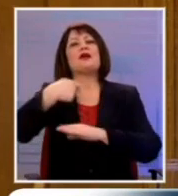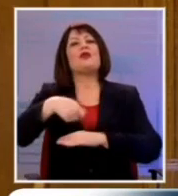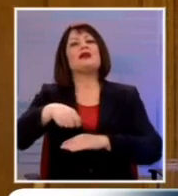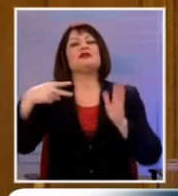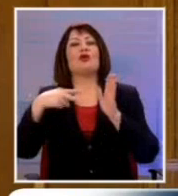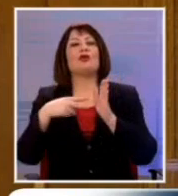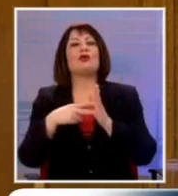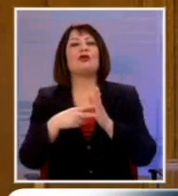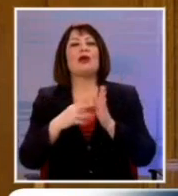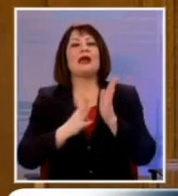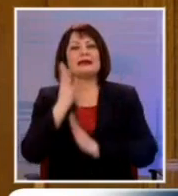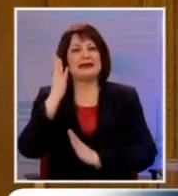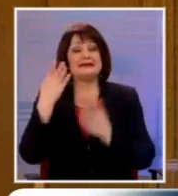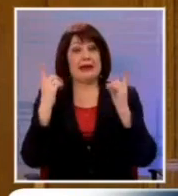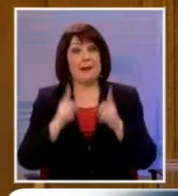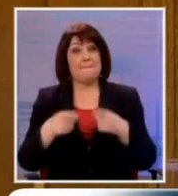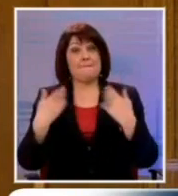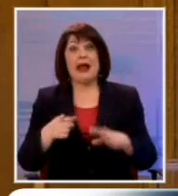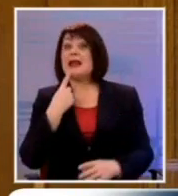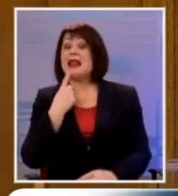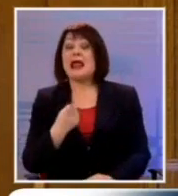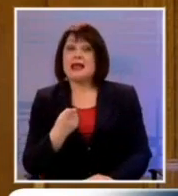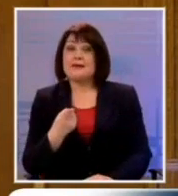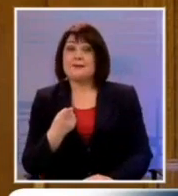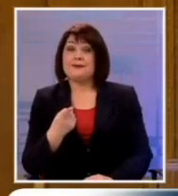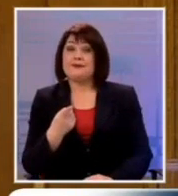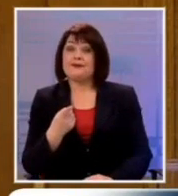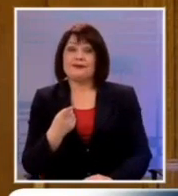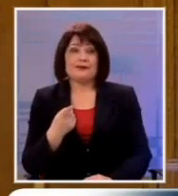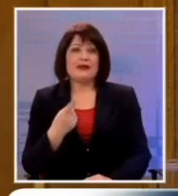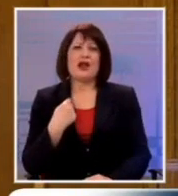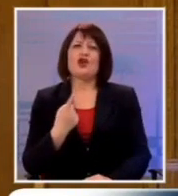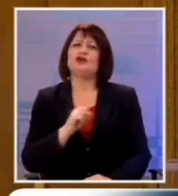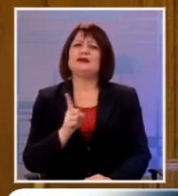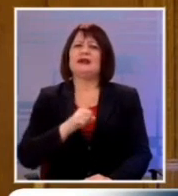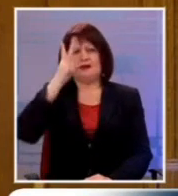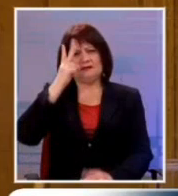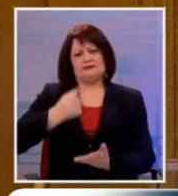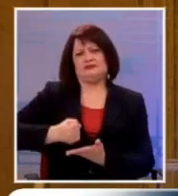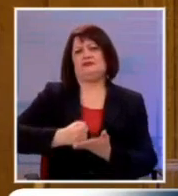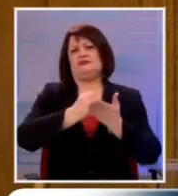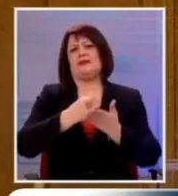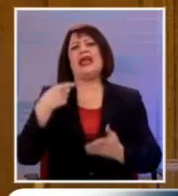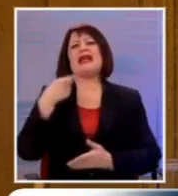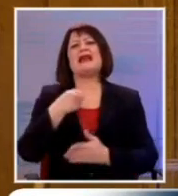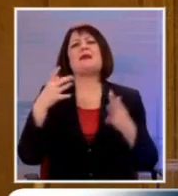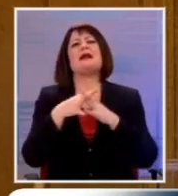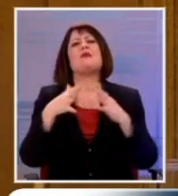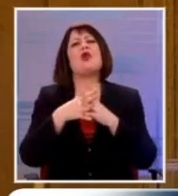του 2014, βάσει του οποίου δεν υφίσταται ετεροδικία υπέρ της Γερμανίας για εγκλήματα